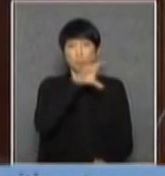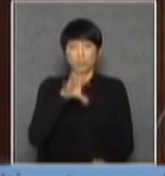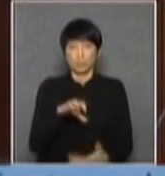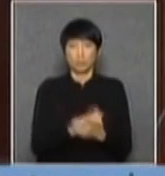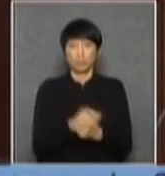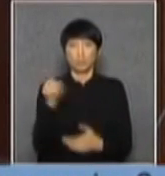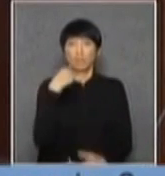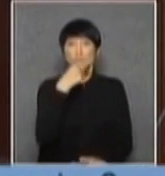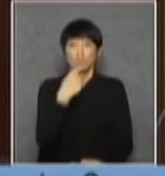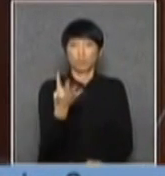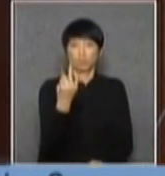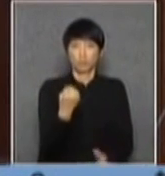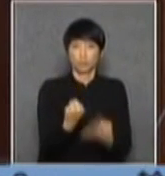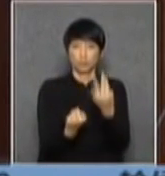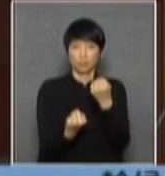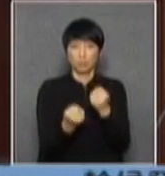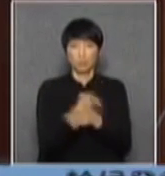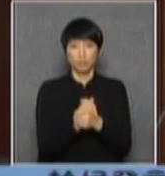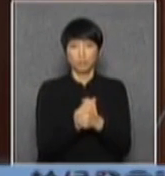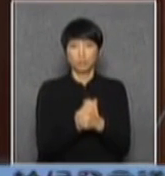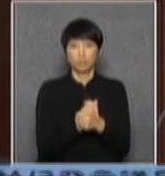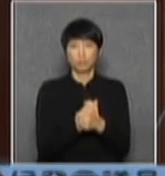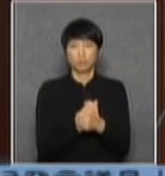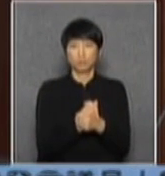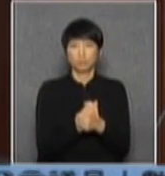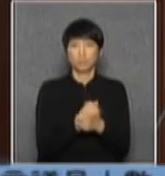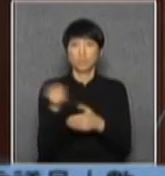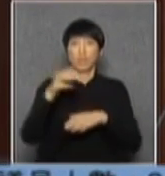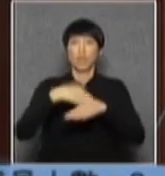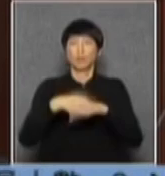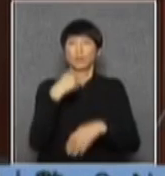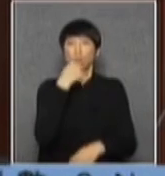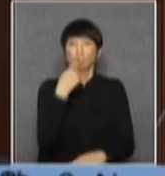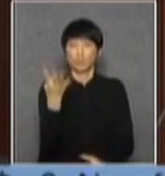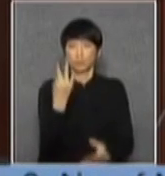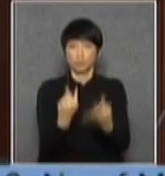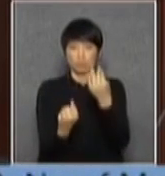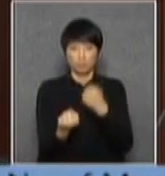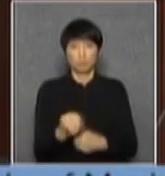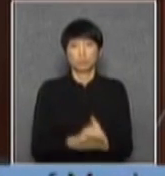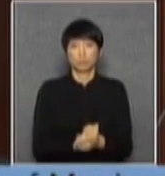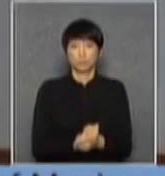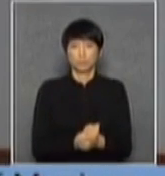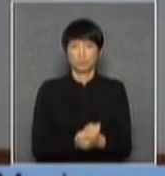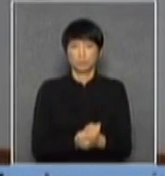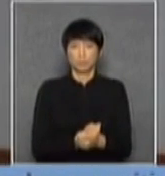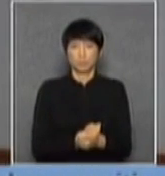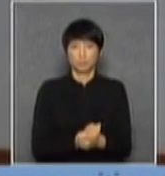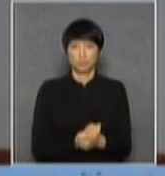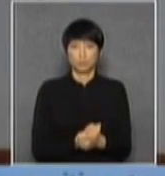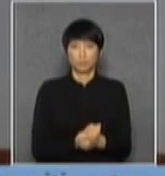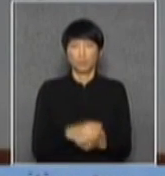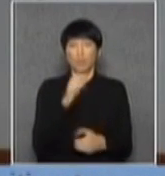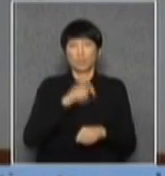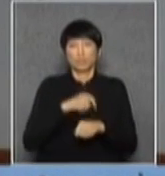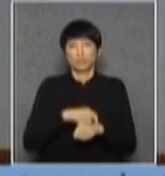人，實際上係唔 似呢幾句説話。 咩話？ 正話呢幾句説話你重複咗好多次啦。 哦，唔係，有時好難